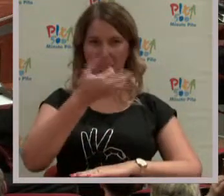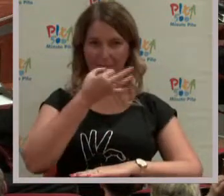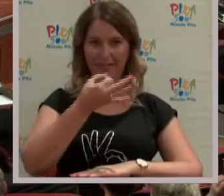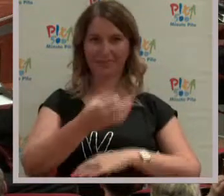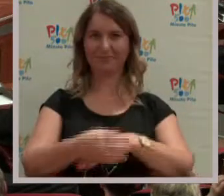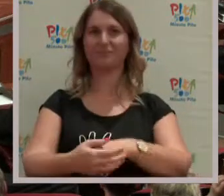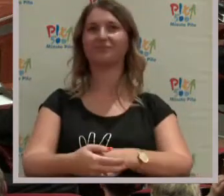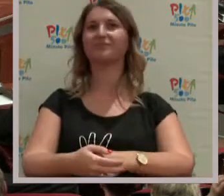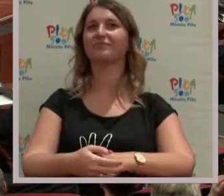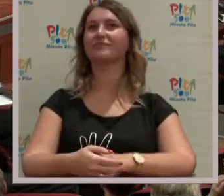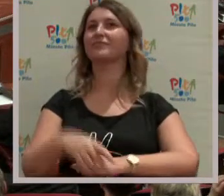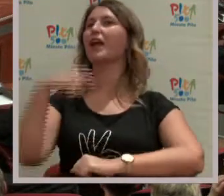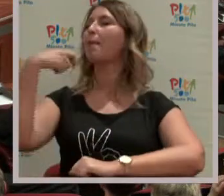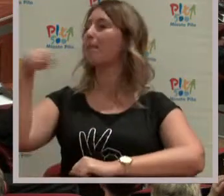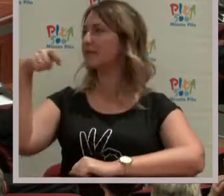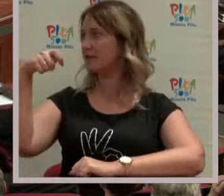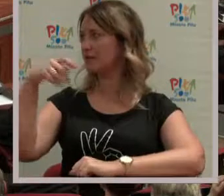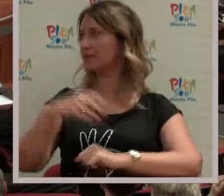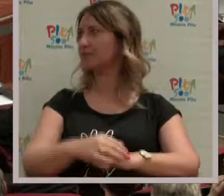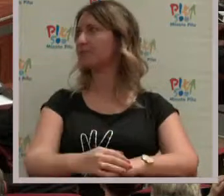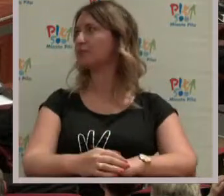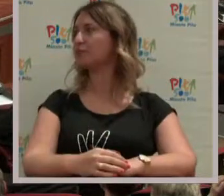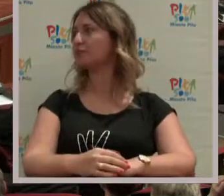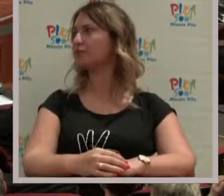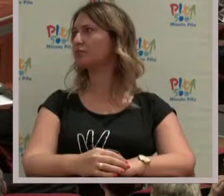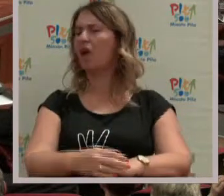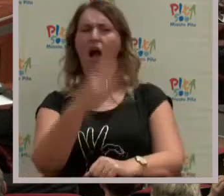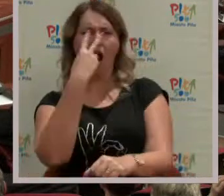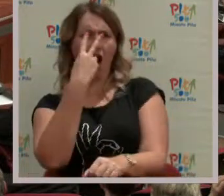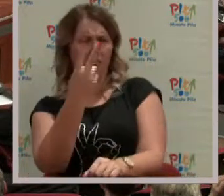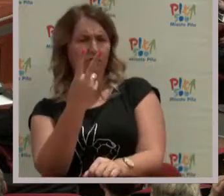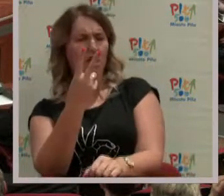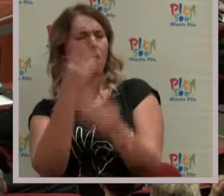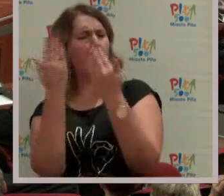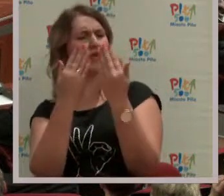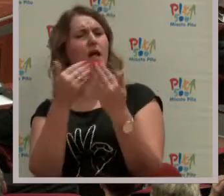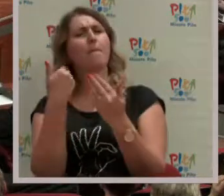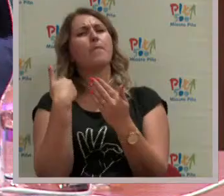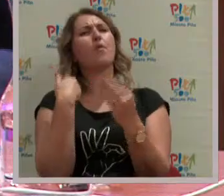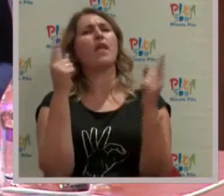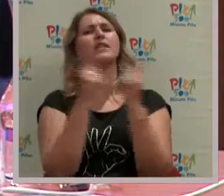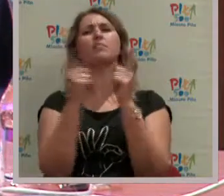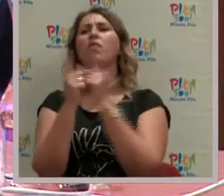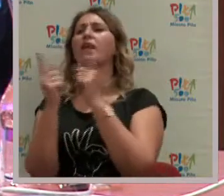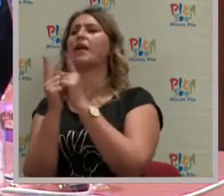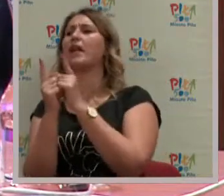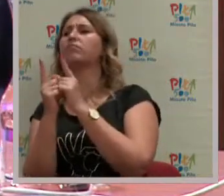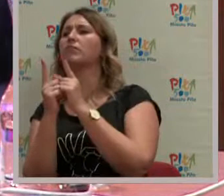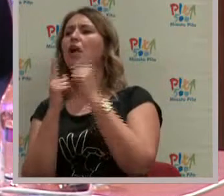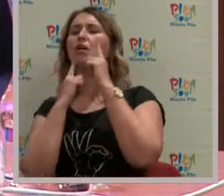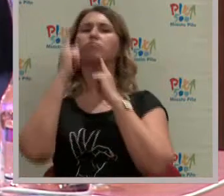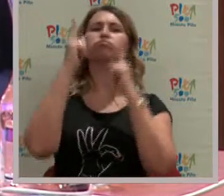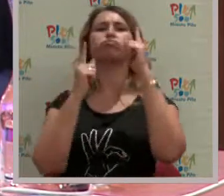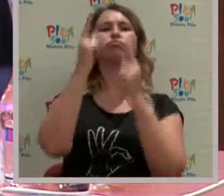tak analizując sprawozdanie, widziałem, że był Pan na wielu spotkaniach w ogrodach działkowych z okazji ich